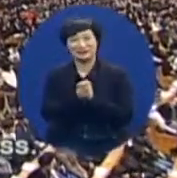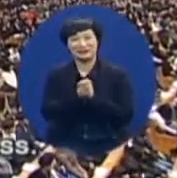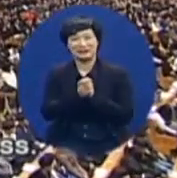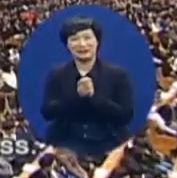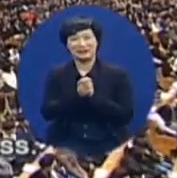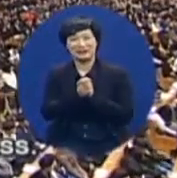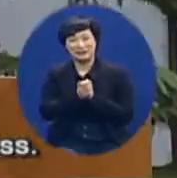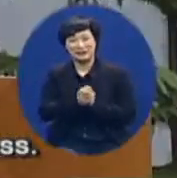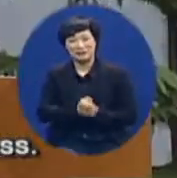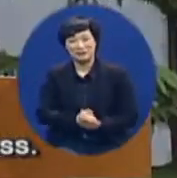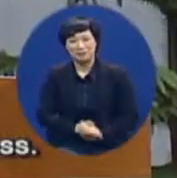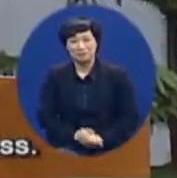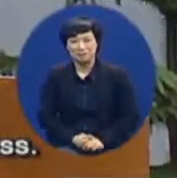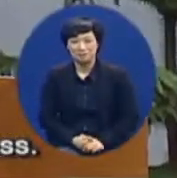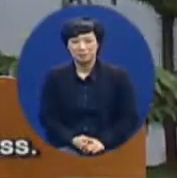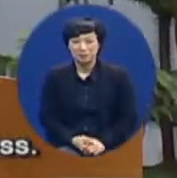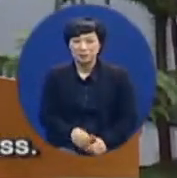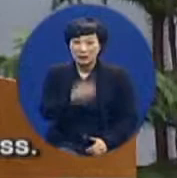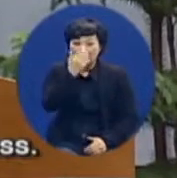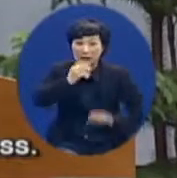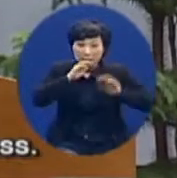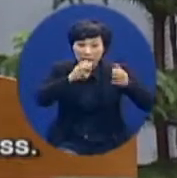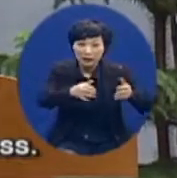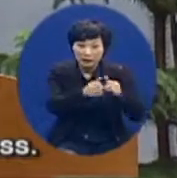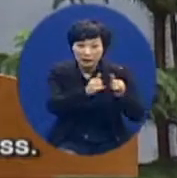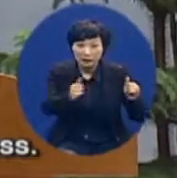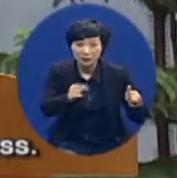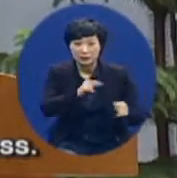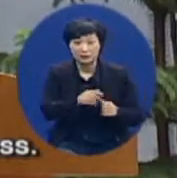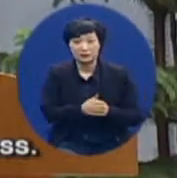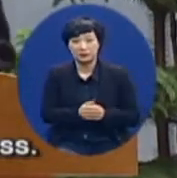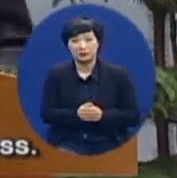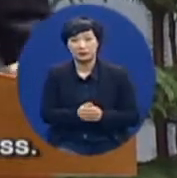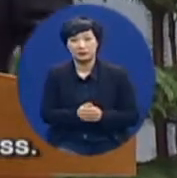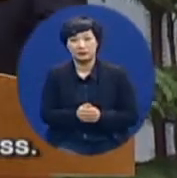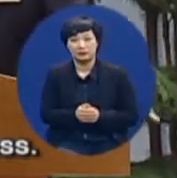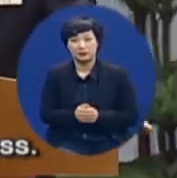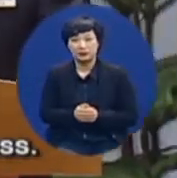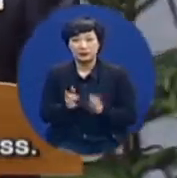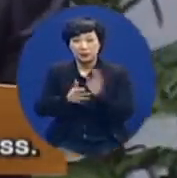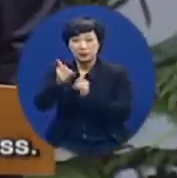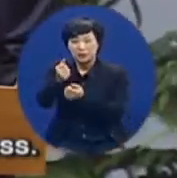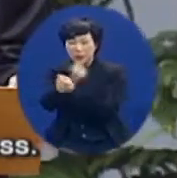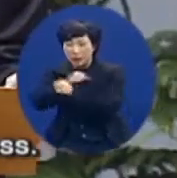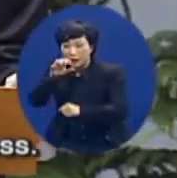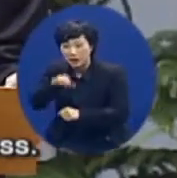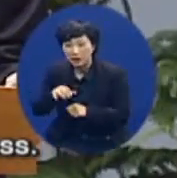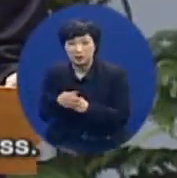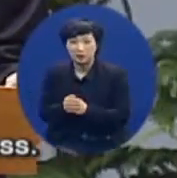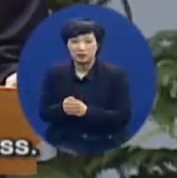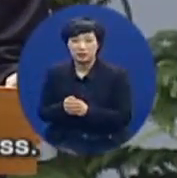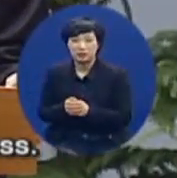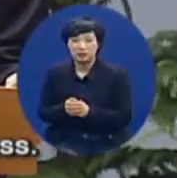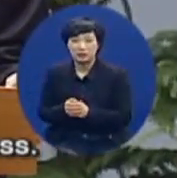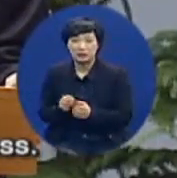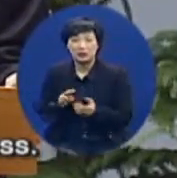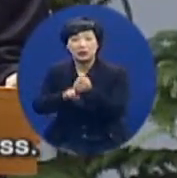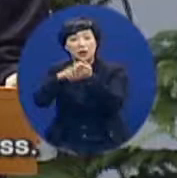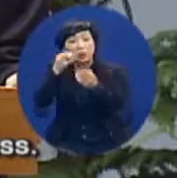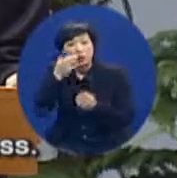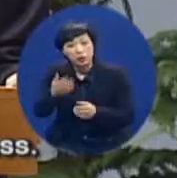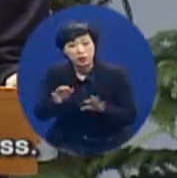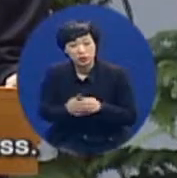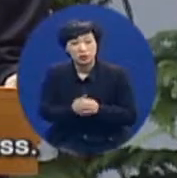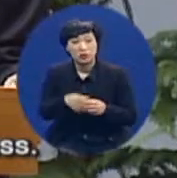감사합니다 이스라엘 백성들은 예수님이 광야에서 보리떡 다기와 물고기 두